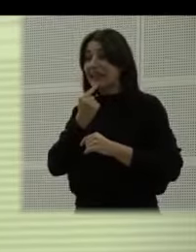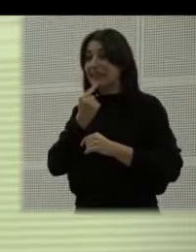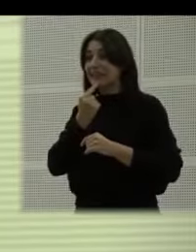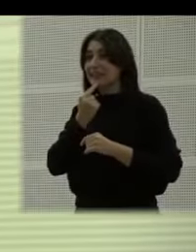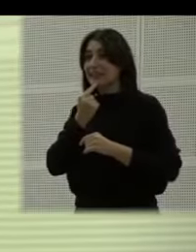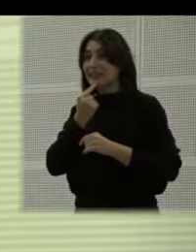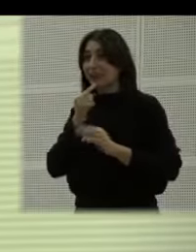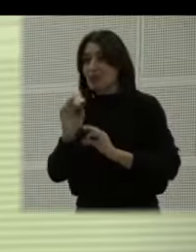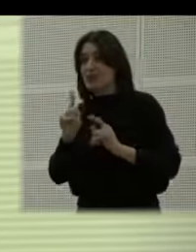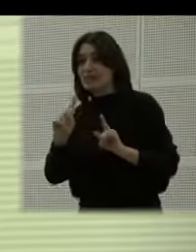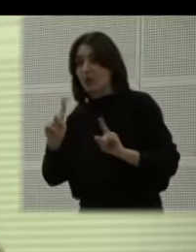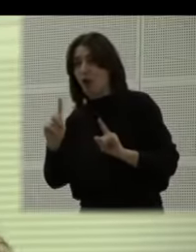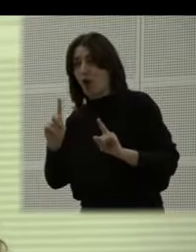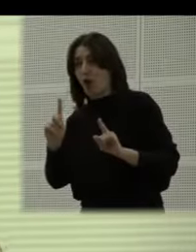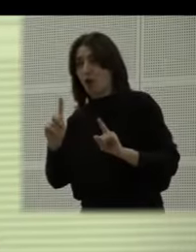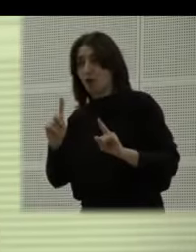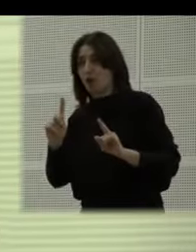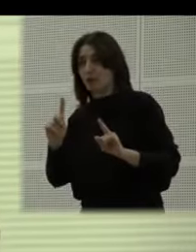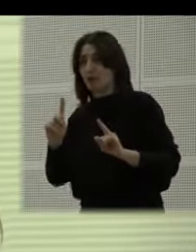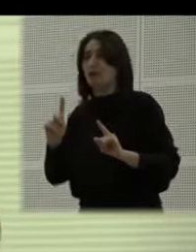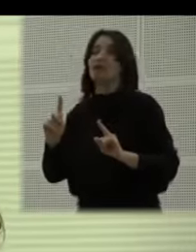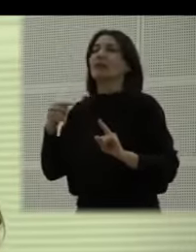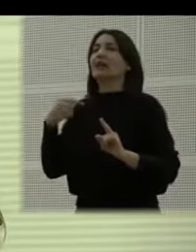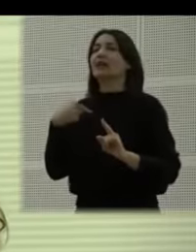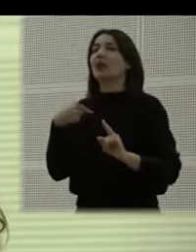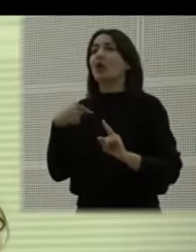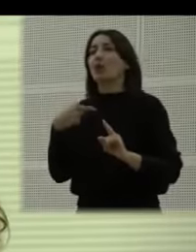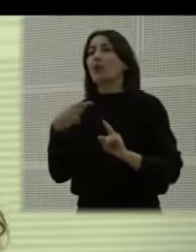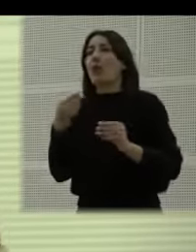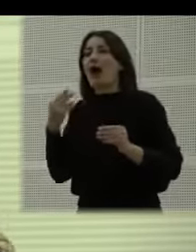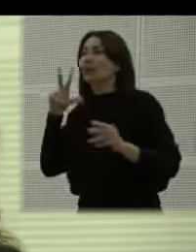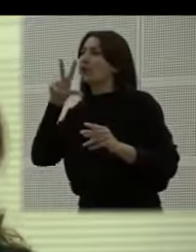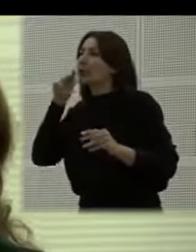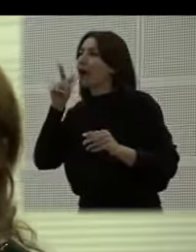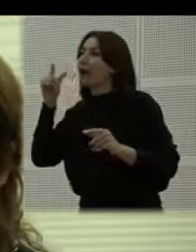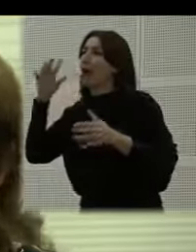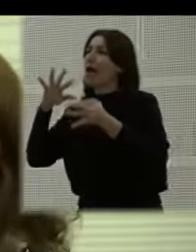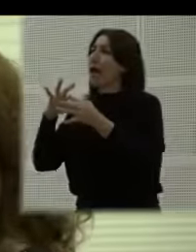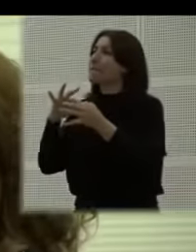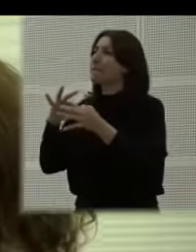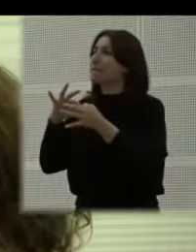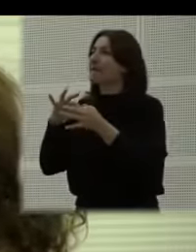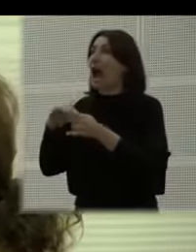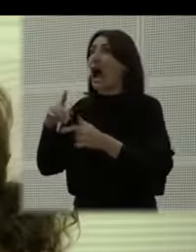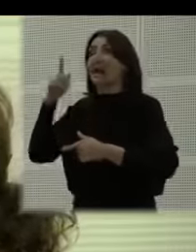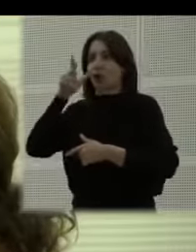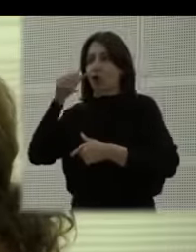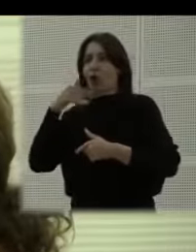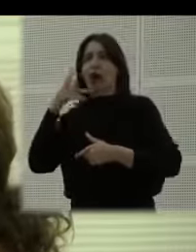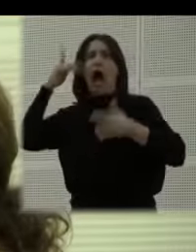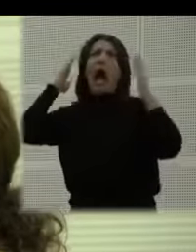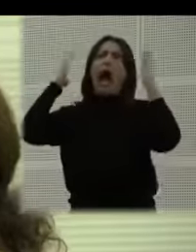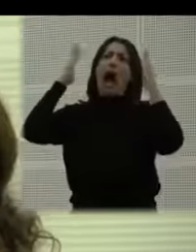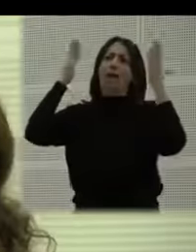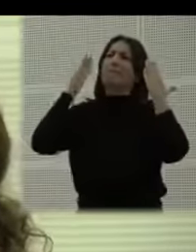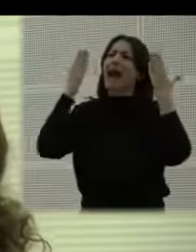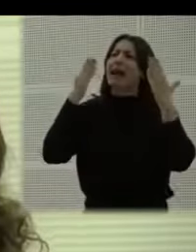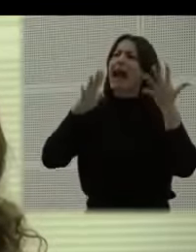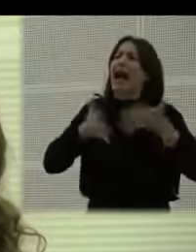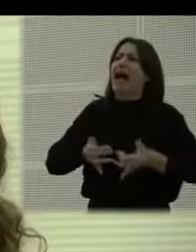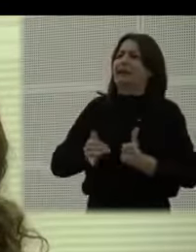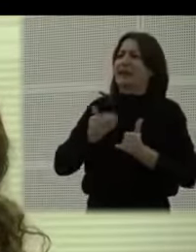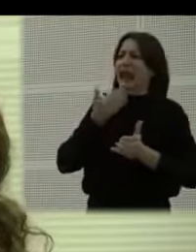non è così. Io tutte le volte che sento una mia amica che mi dice, ah, se fossi nata maschio, no? Dico, ma tesoro, ma